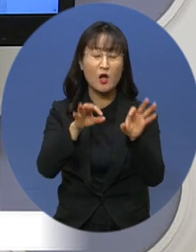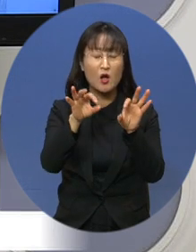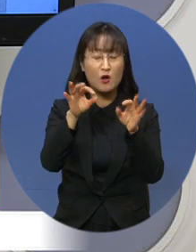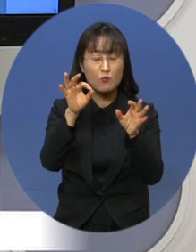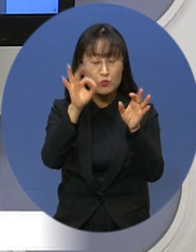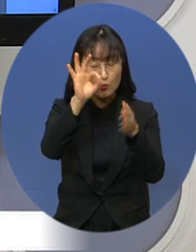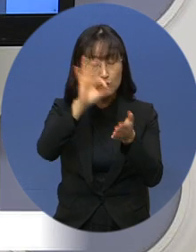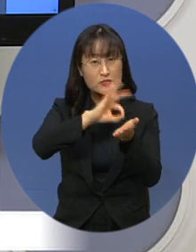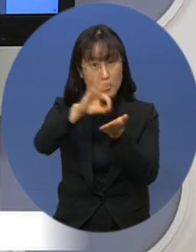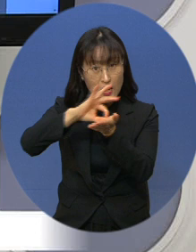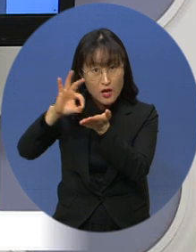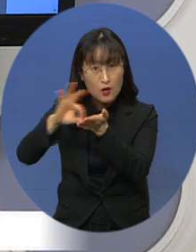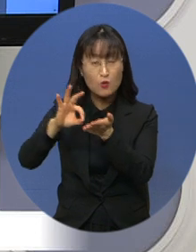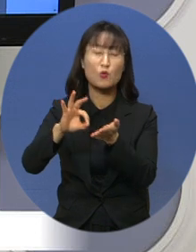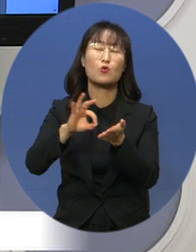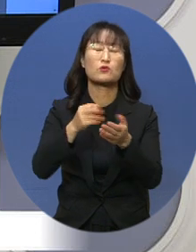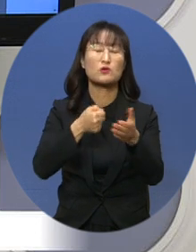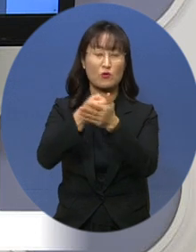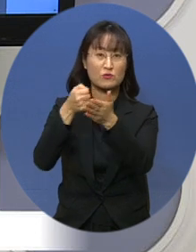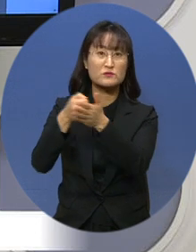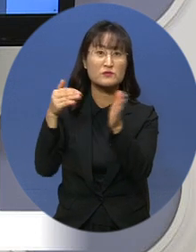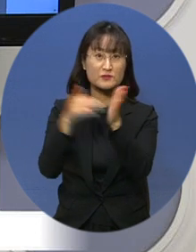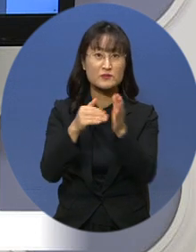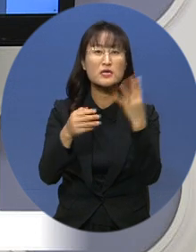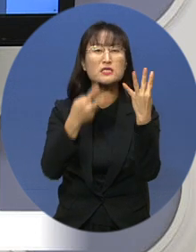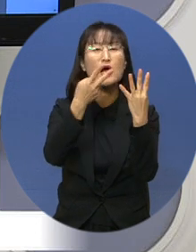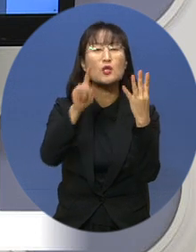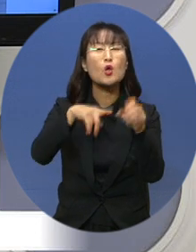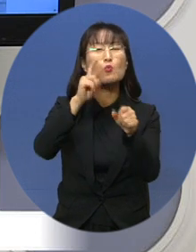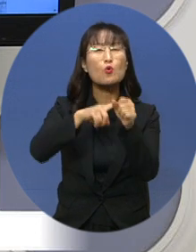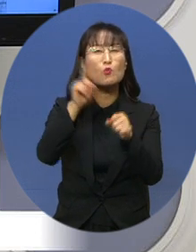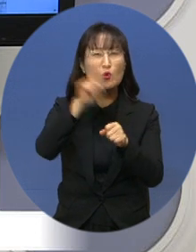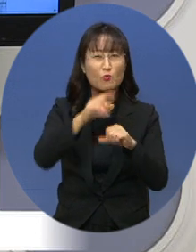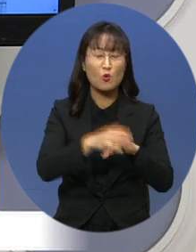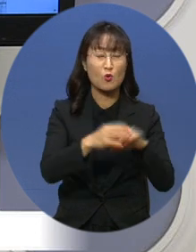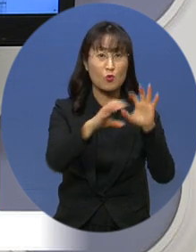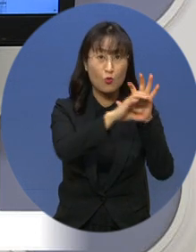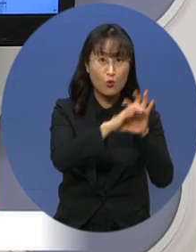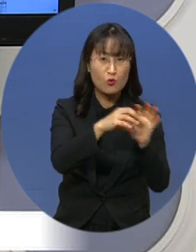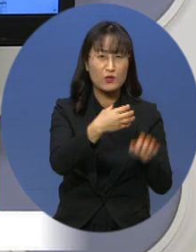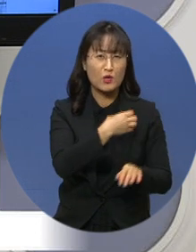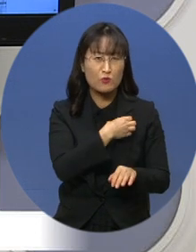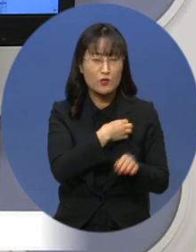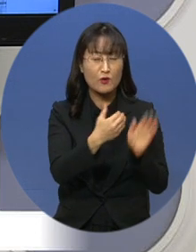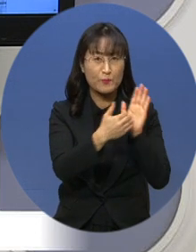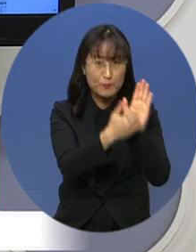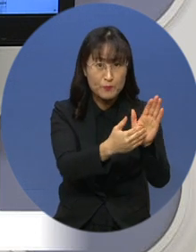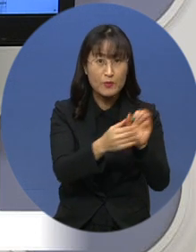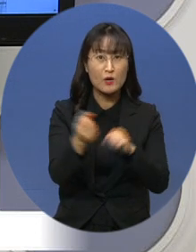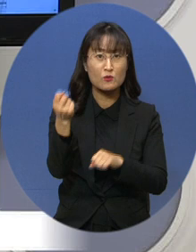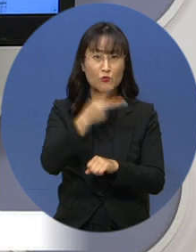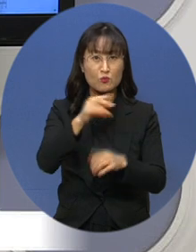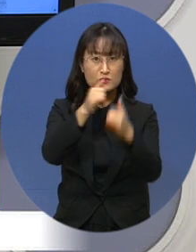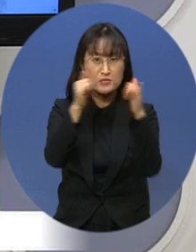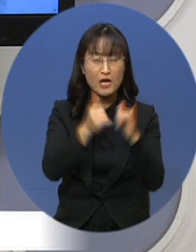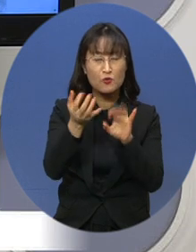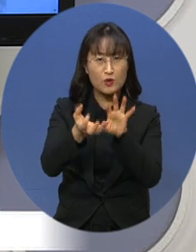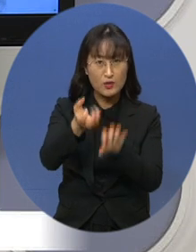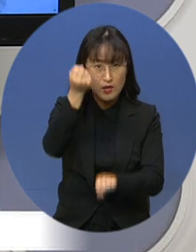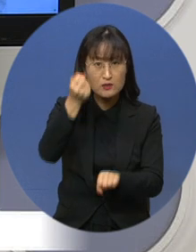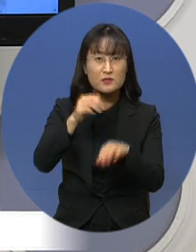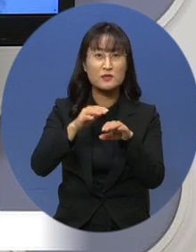하는데요 캠페인 의 4대 나눔 목표는 콘 알고 위기상황 대응과 양극화 완화를 위한